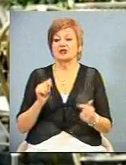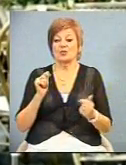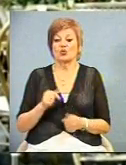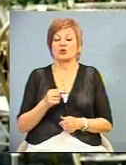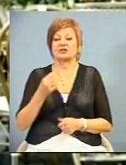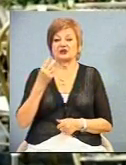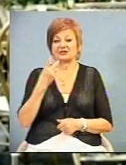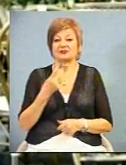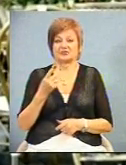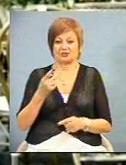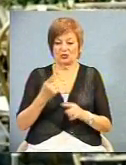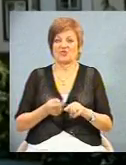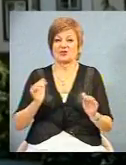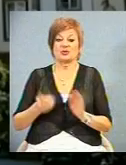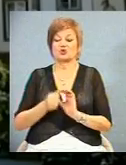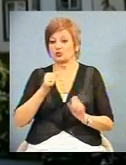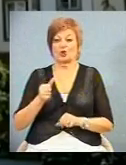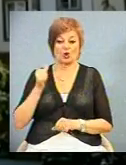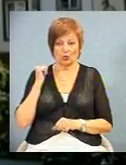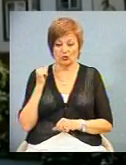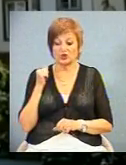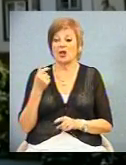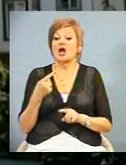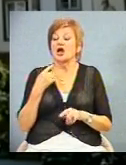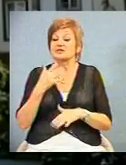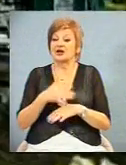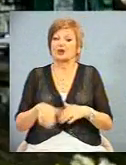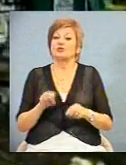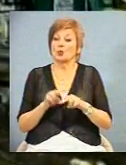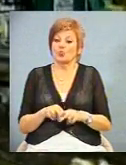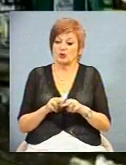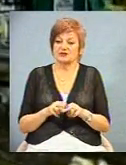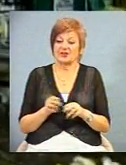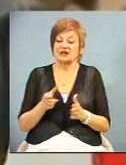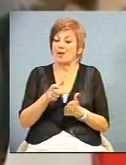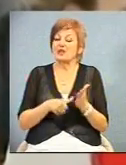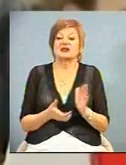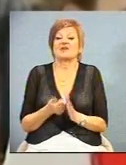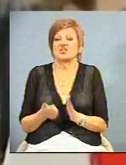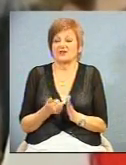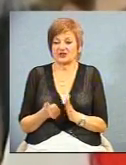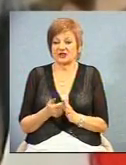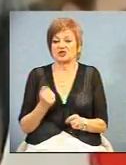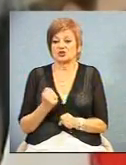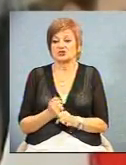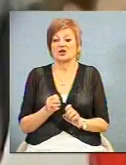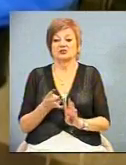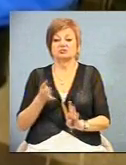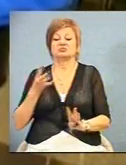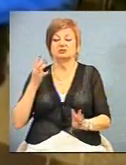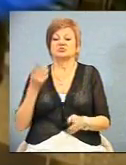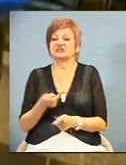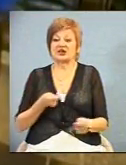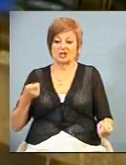торік. Щодоби в Україні друкують понад 20 тисяч закордонних паспортів. Бланків не вистачає, що спричиняє кількатижневу